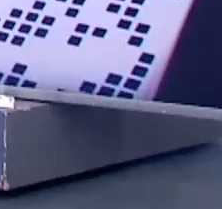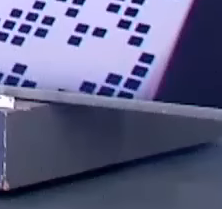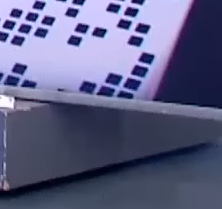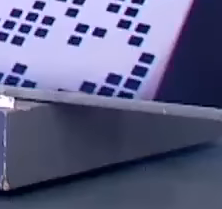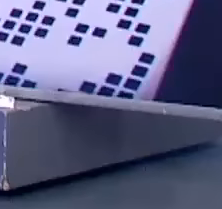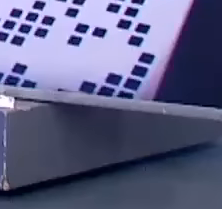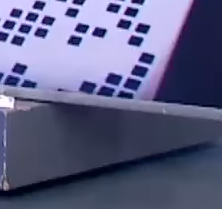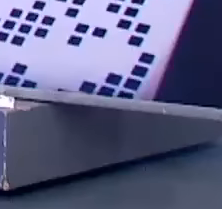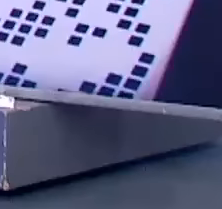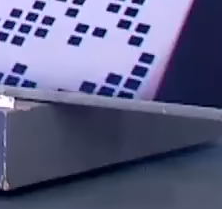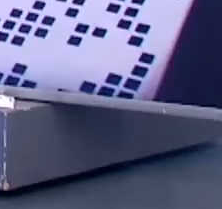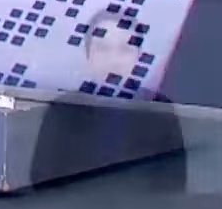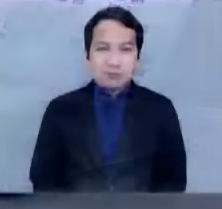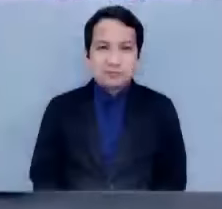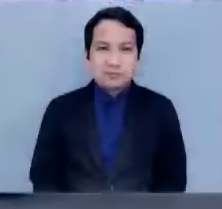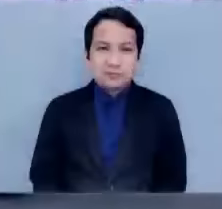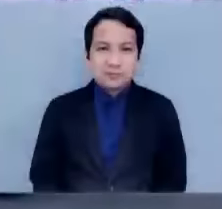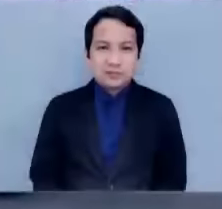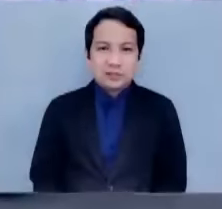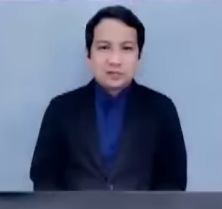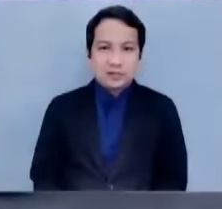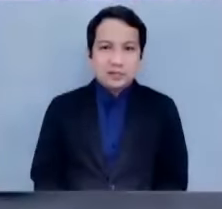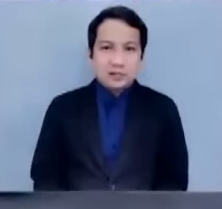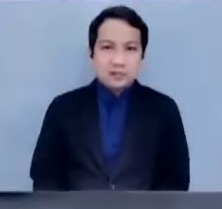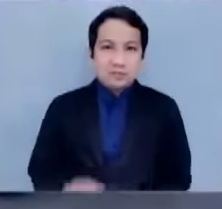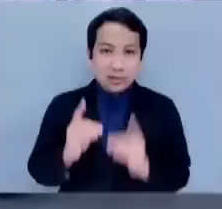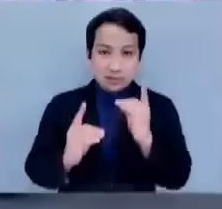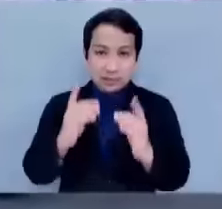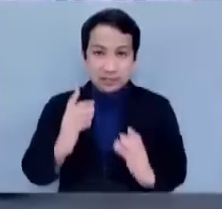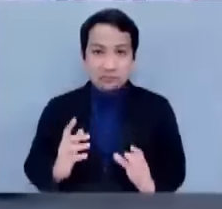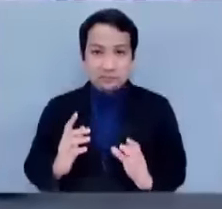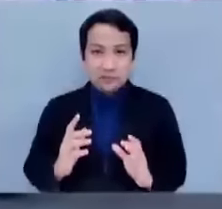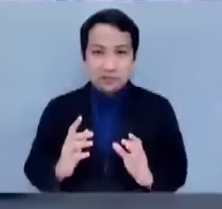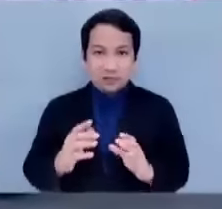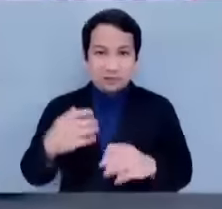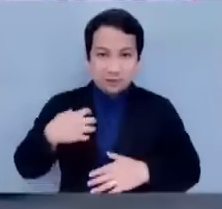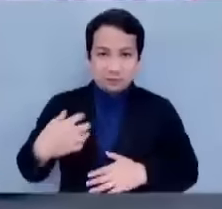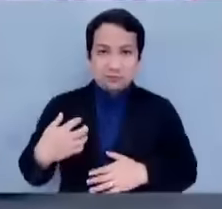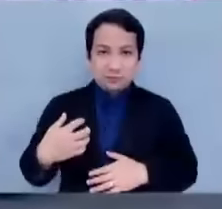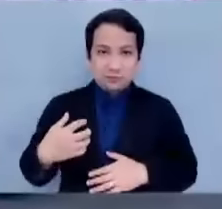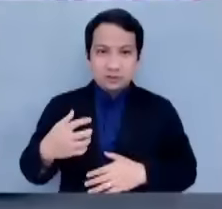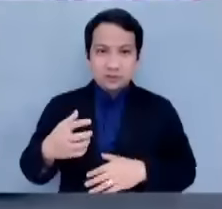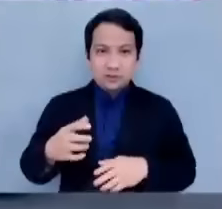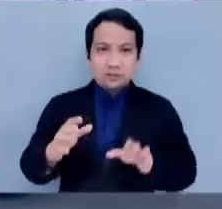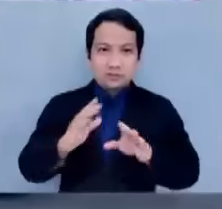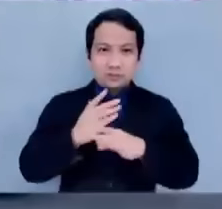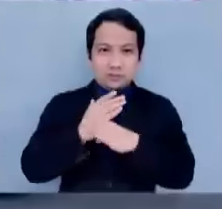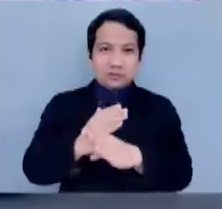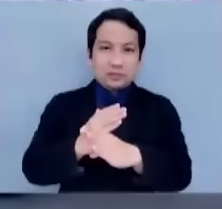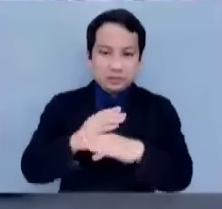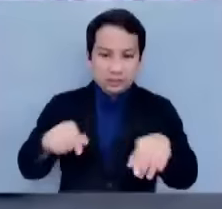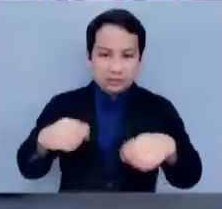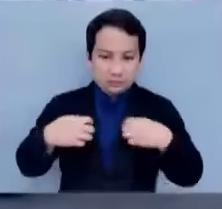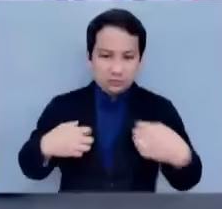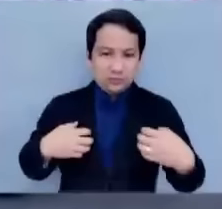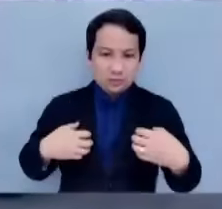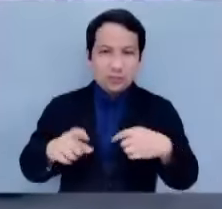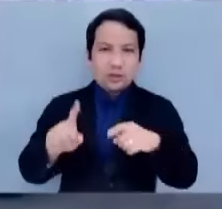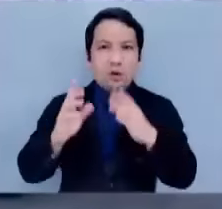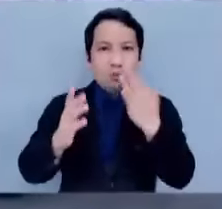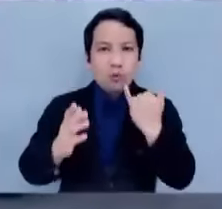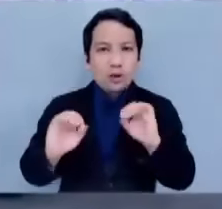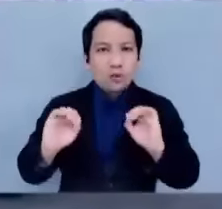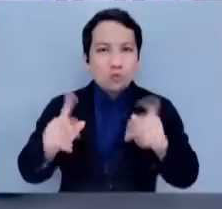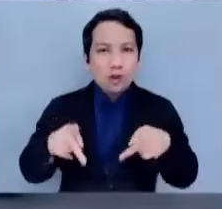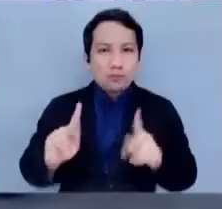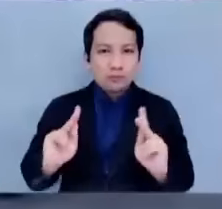Hinarang ng mga pulis ang mga tsupeta na nag-transport protest ngayong araw. Wala raw permit ang mga rallyista kaya hanggang Espanya lang sila na hindi naman madaanan